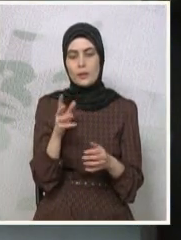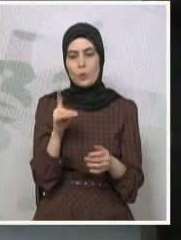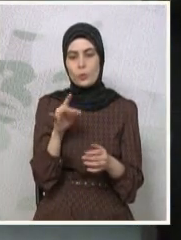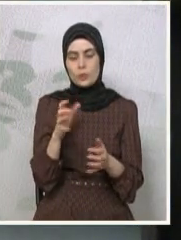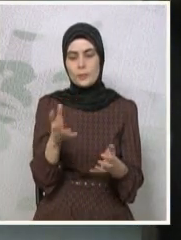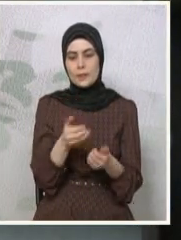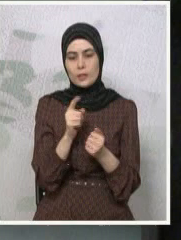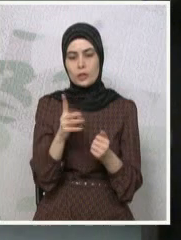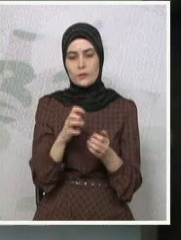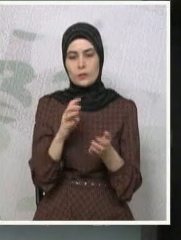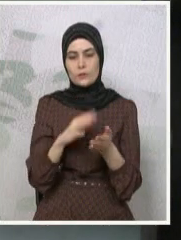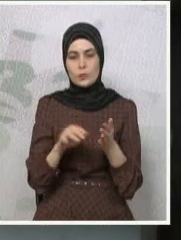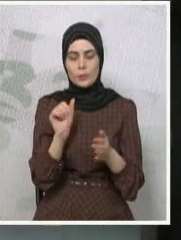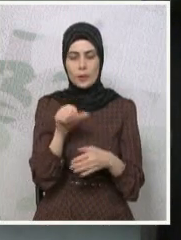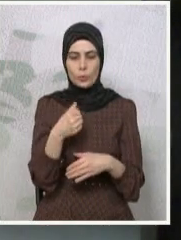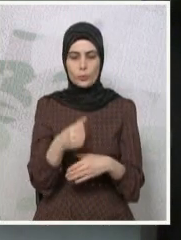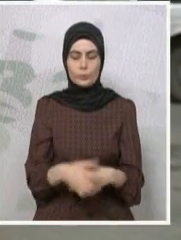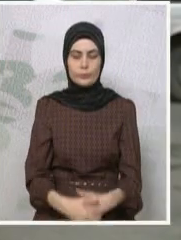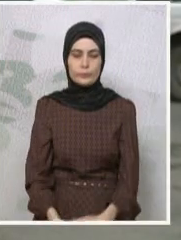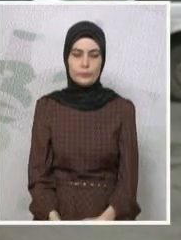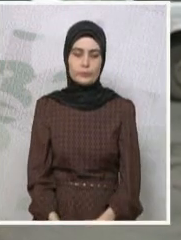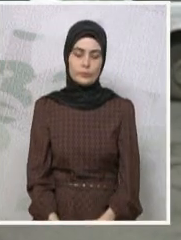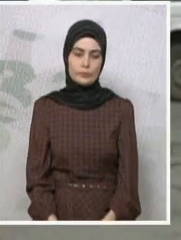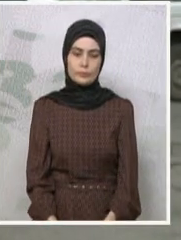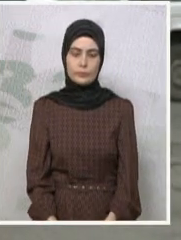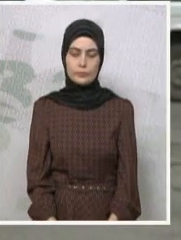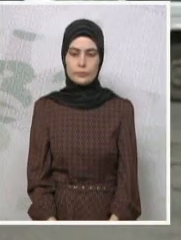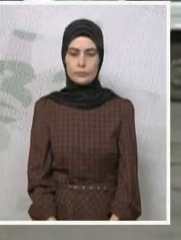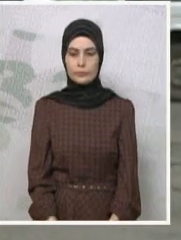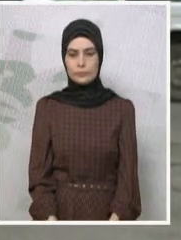1990 году. Адам Ережков, Сулейман Костоев, Новости 24.